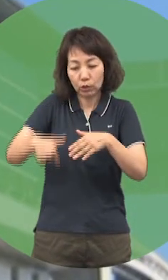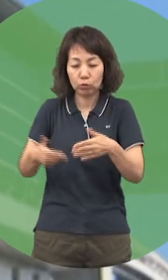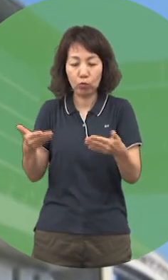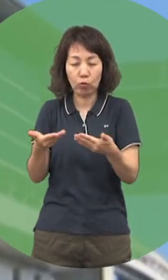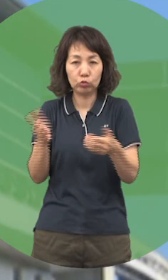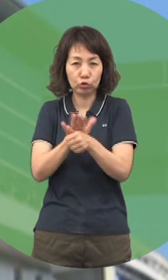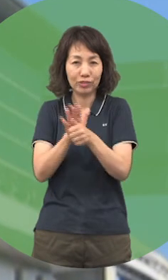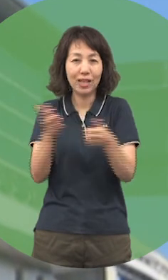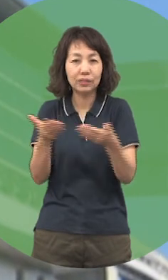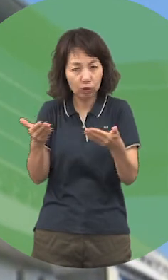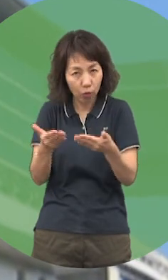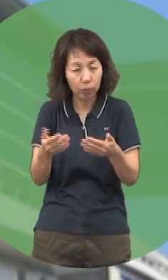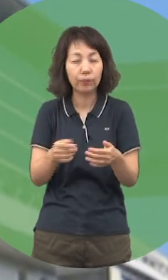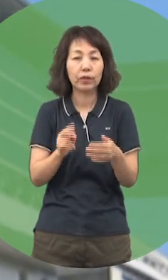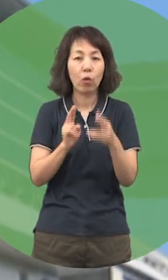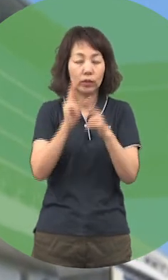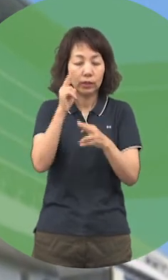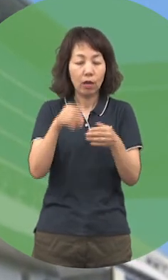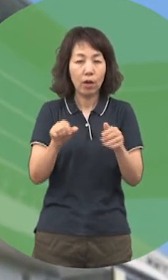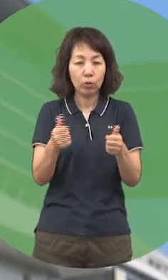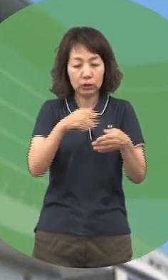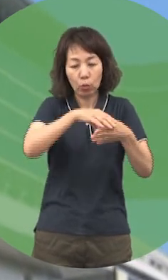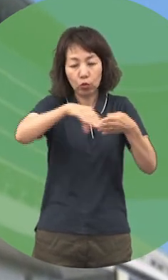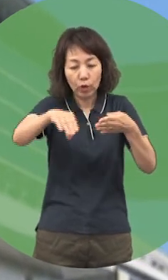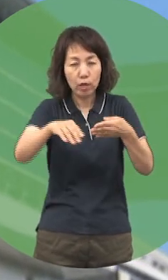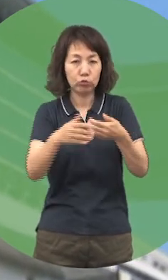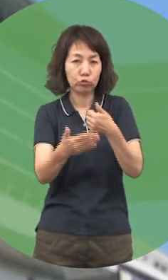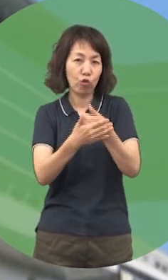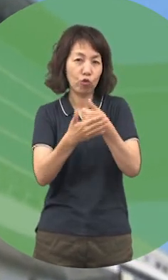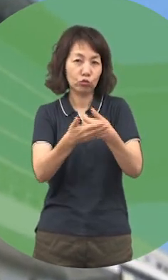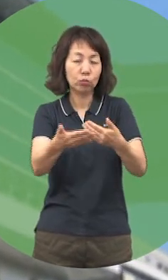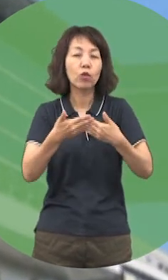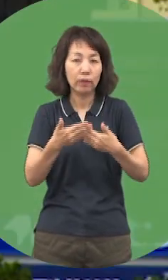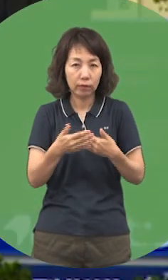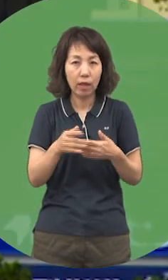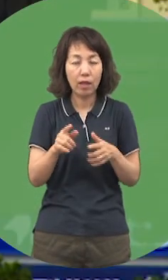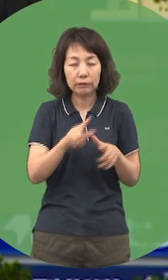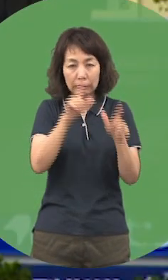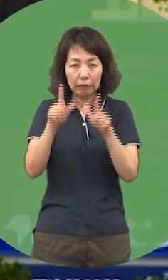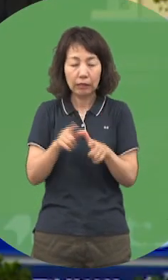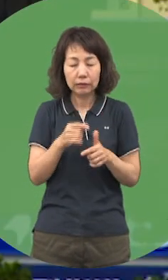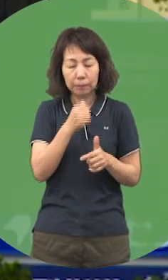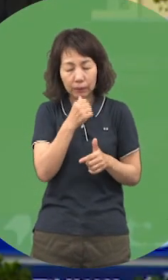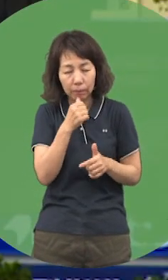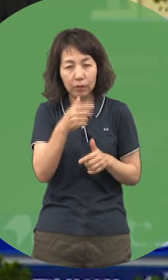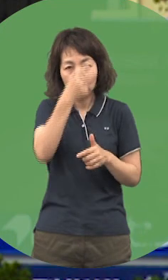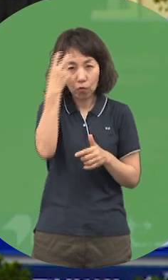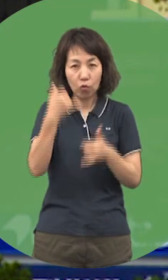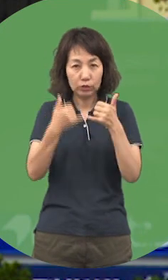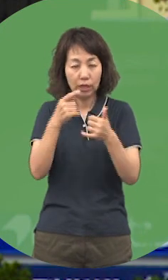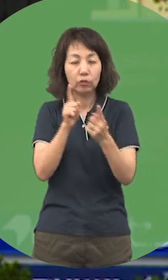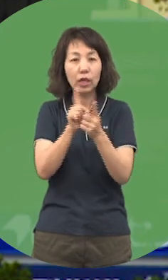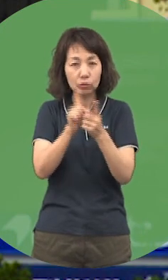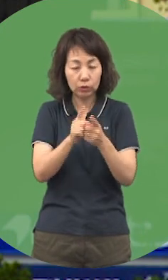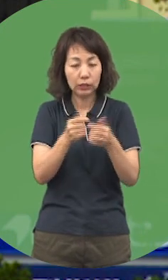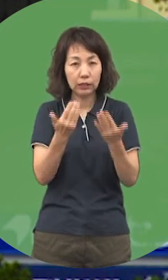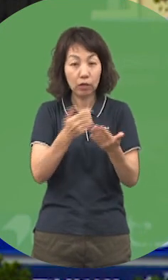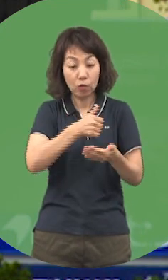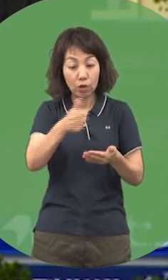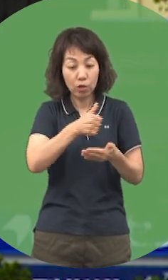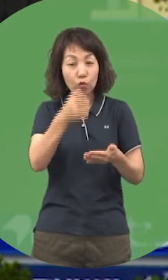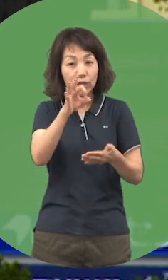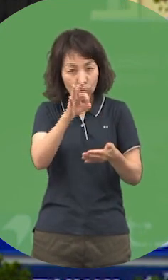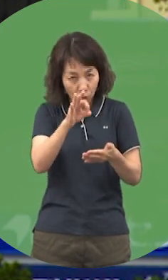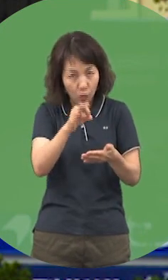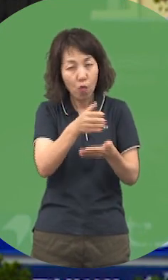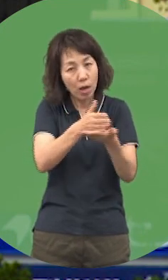縄都市モノレール協力のもと低所得世帯の高校生を対象に通学費用の負担を軽減する取り組みも